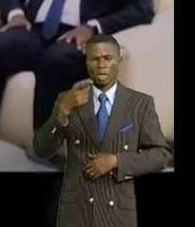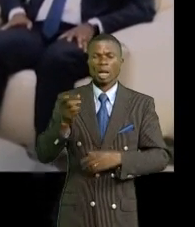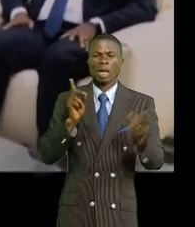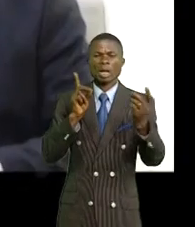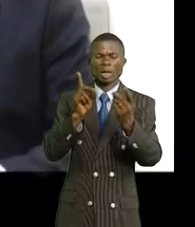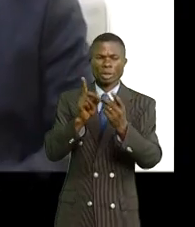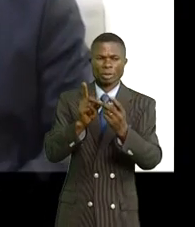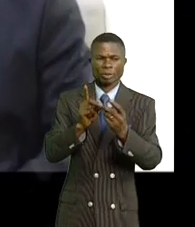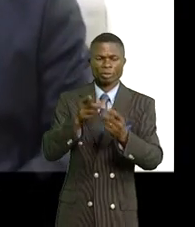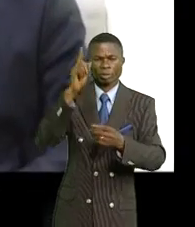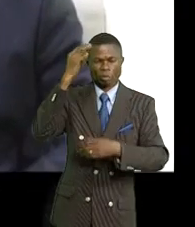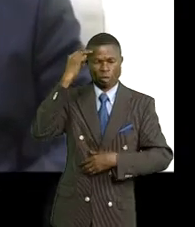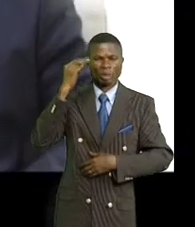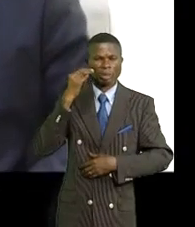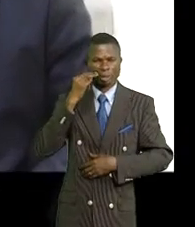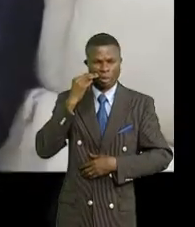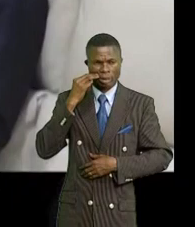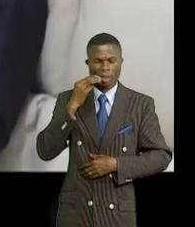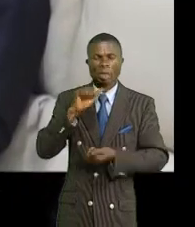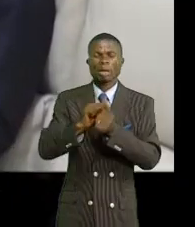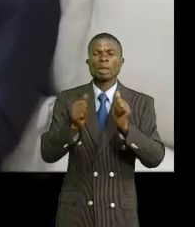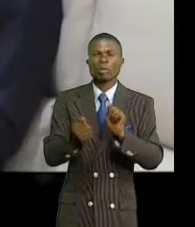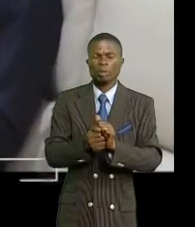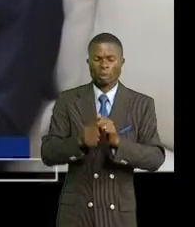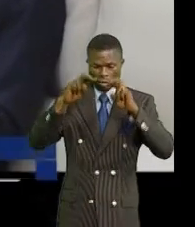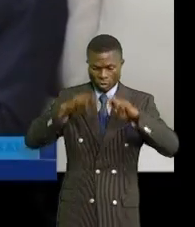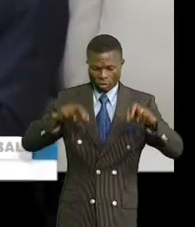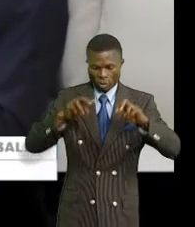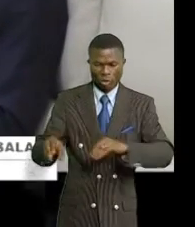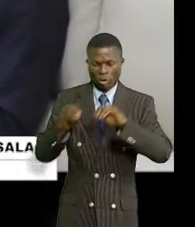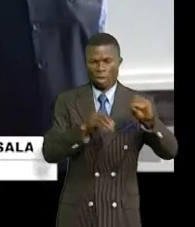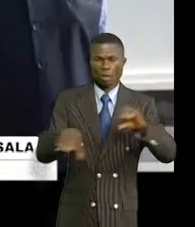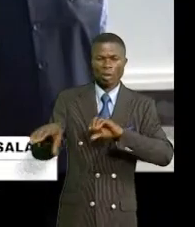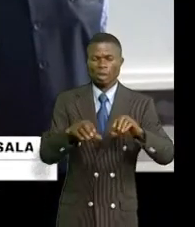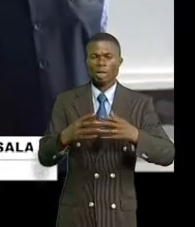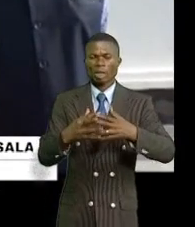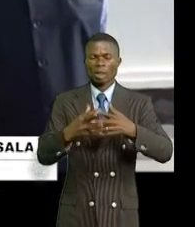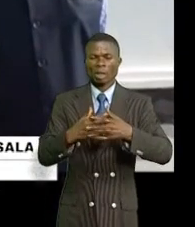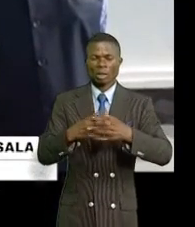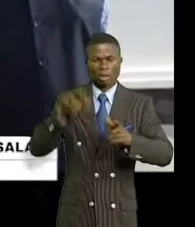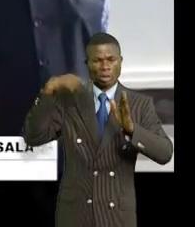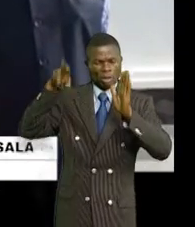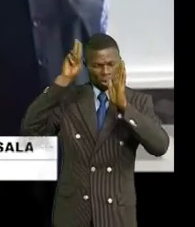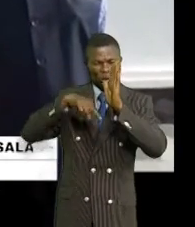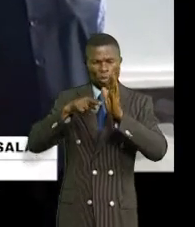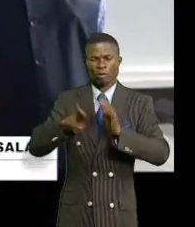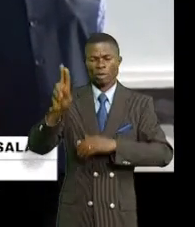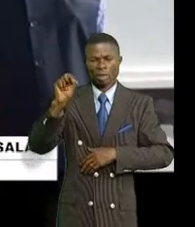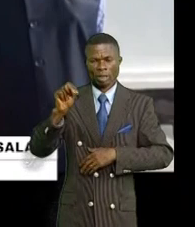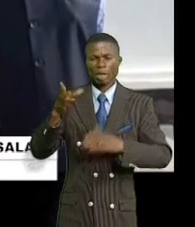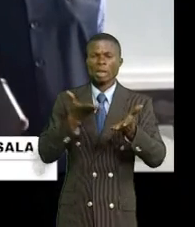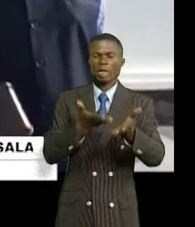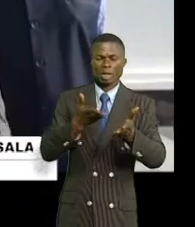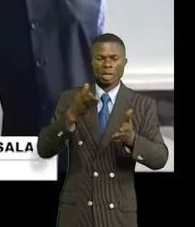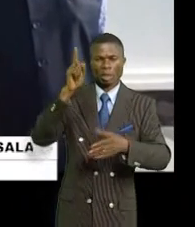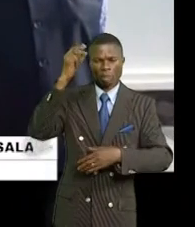a accordé le Premier ministre. Il a donc été question d'examiner la mise en œuvre du partenariat gouvernement MONUSCO pour permettre à celle-ci